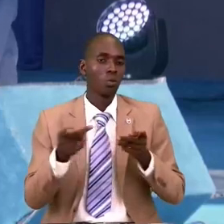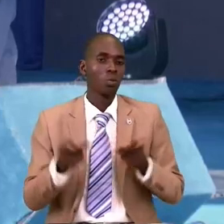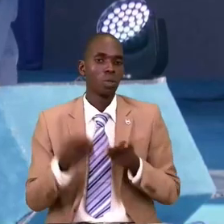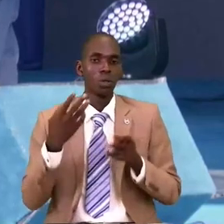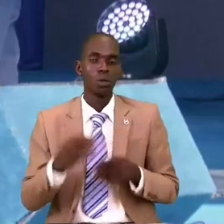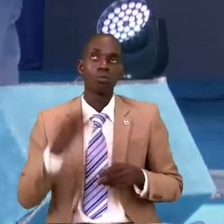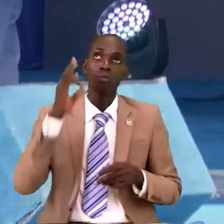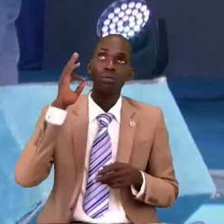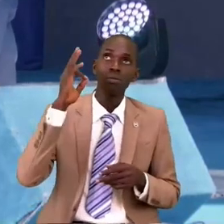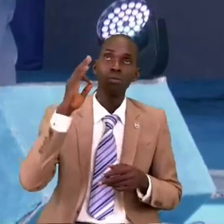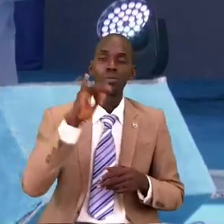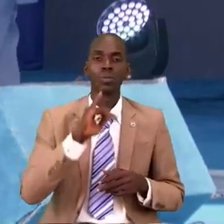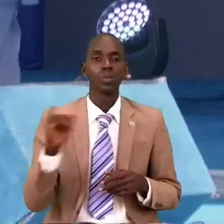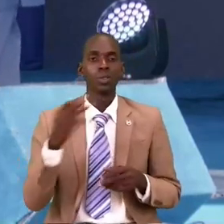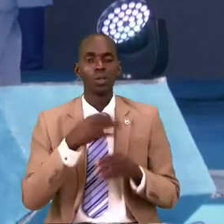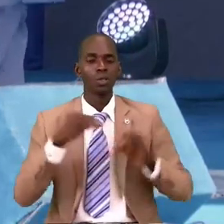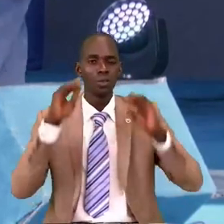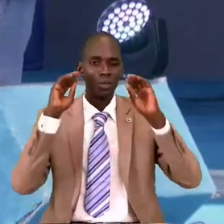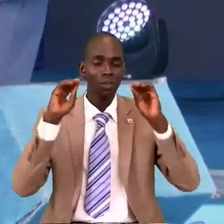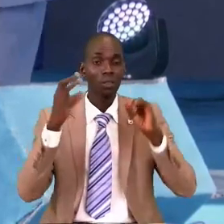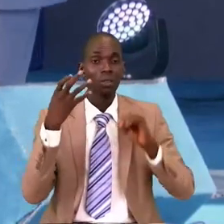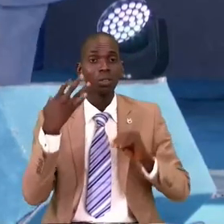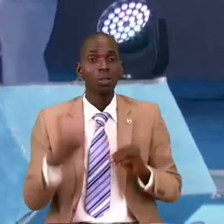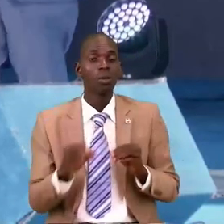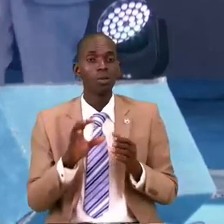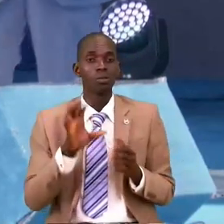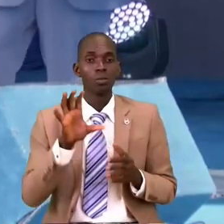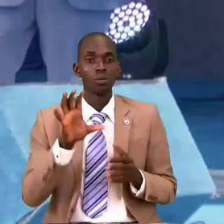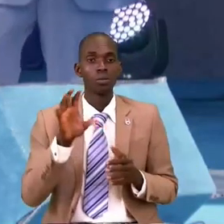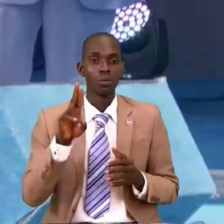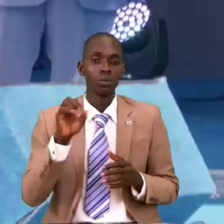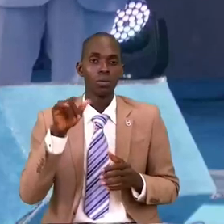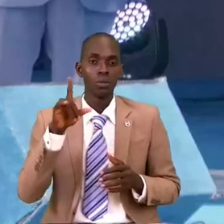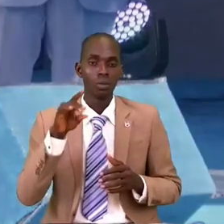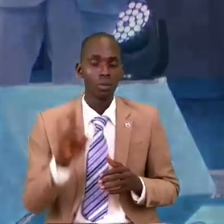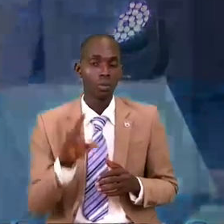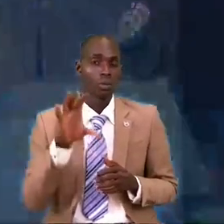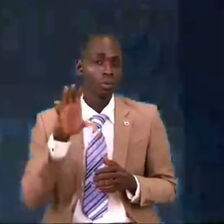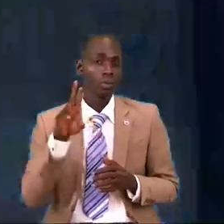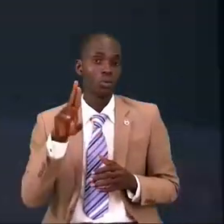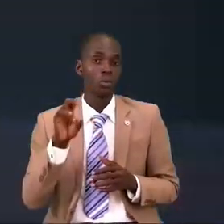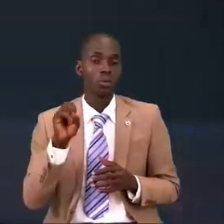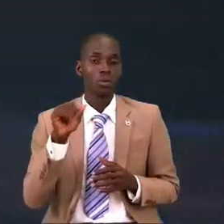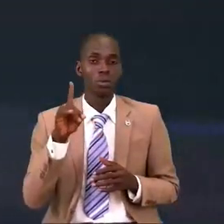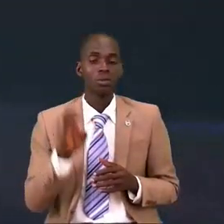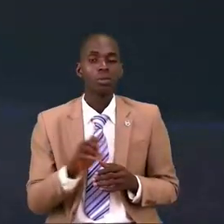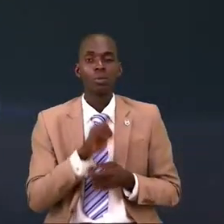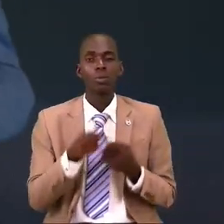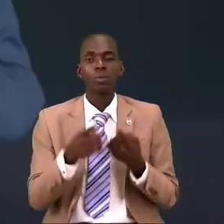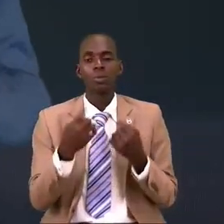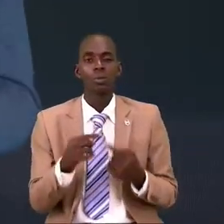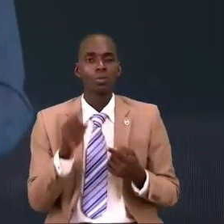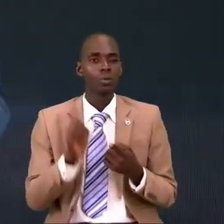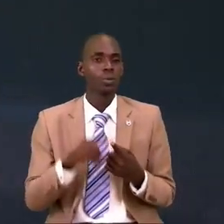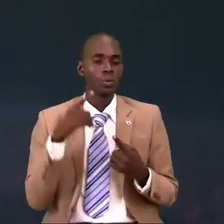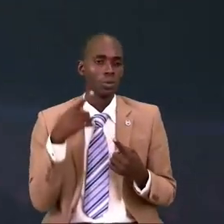ministère pastoral, quand tu viens sur le champ du ministère apostolique, tu ne peux pas avoir peur,